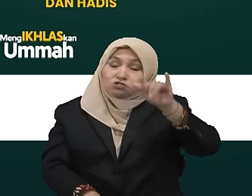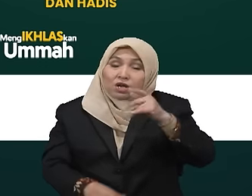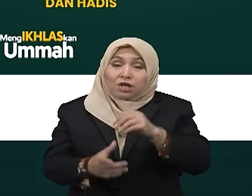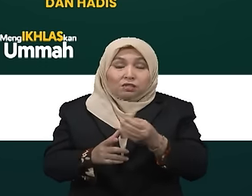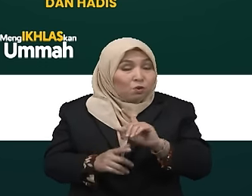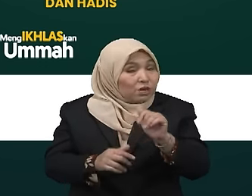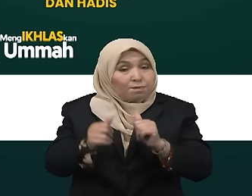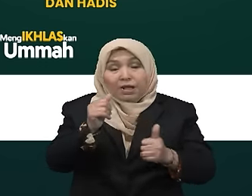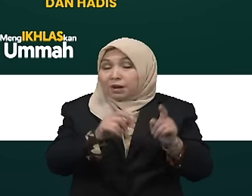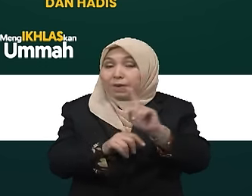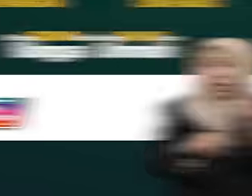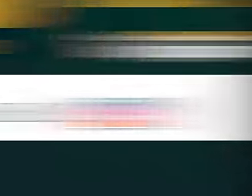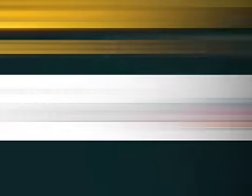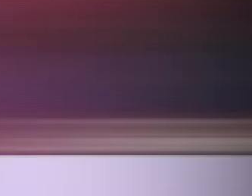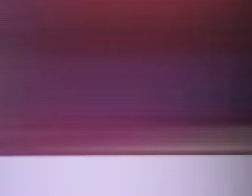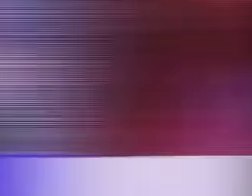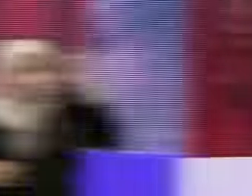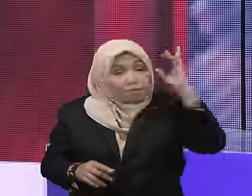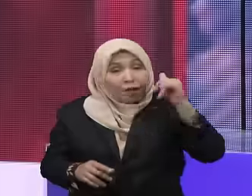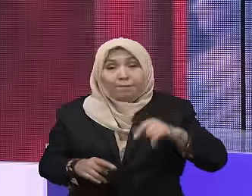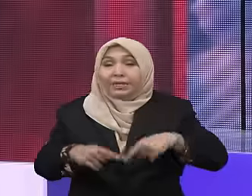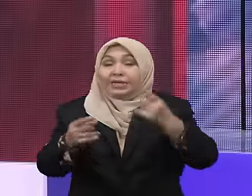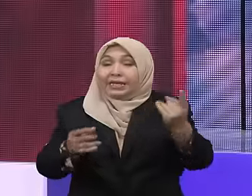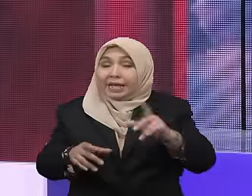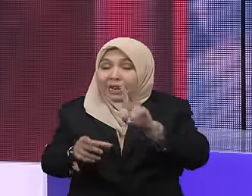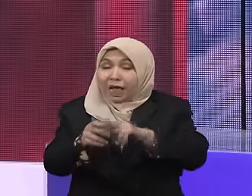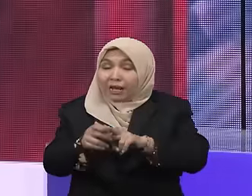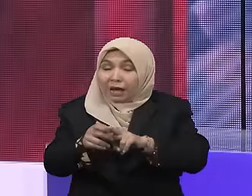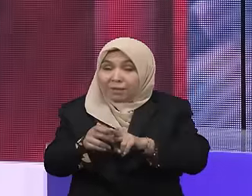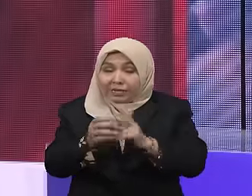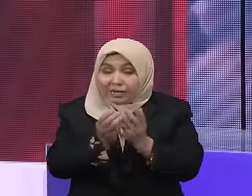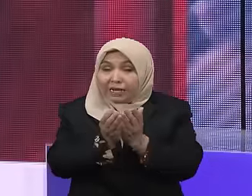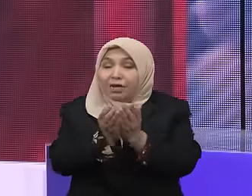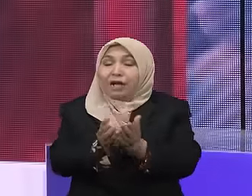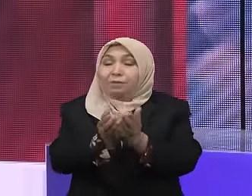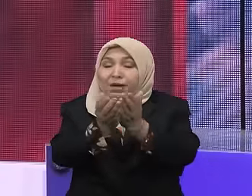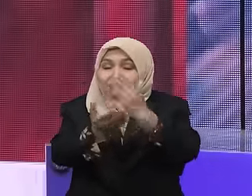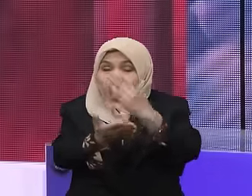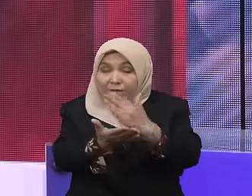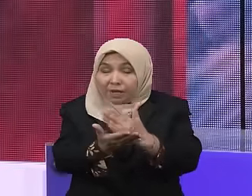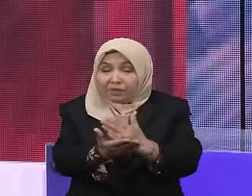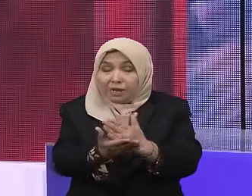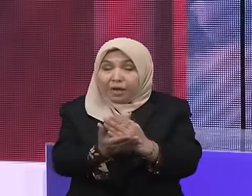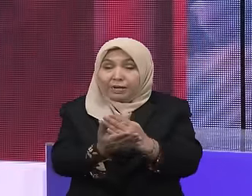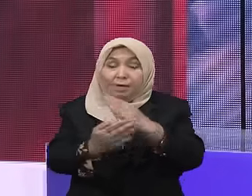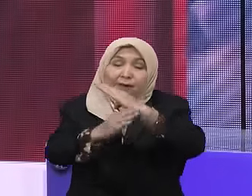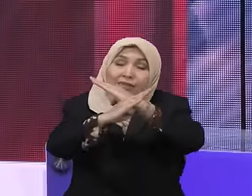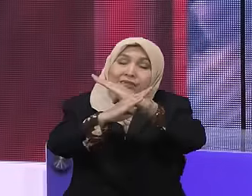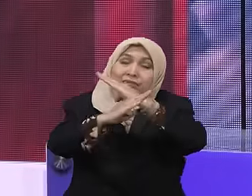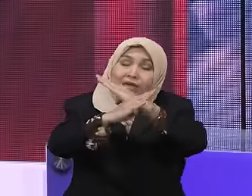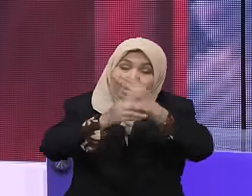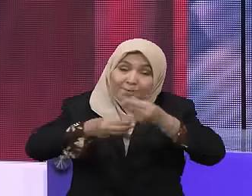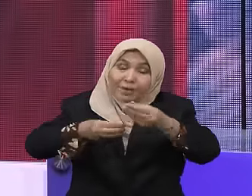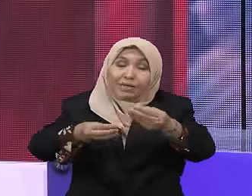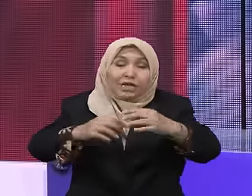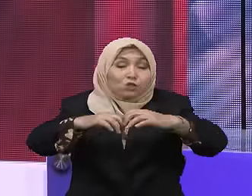di mana-mana, ya, di mana juga insya-Allah. Pergi Kelang menaiki kapal, singgah di Banting membeli durian. Uish,